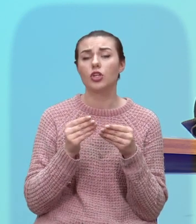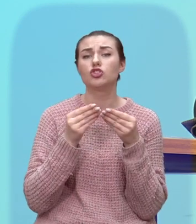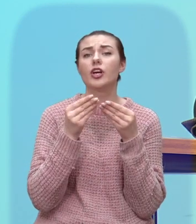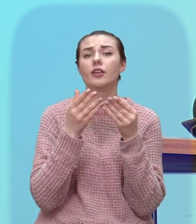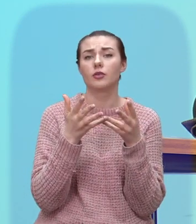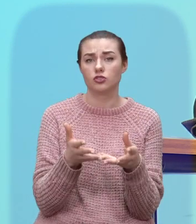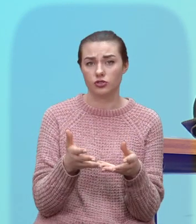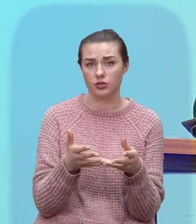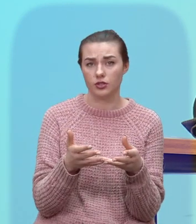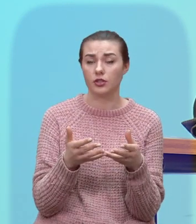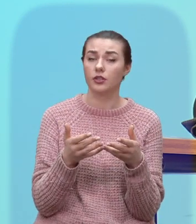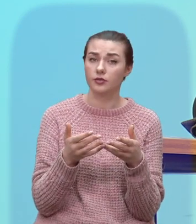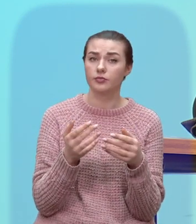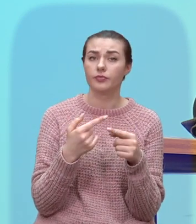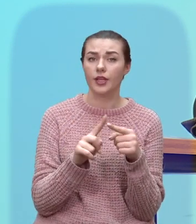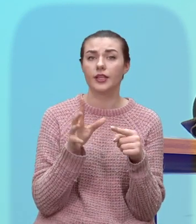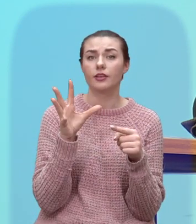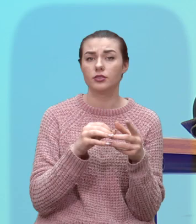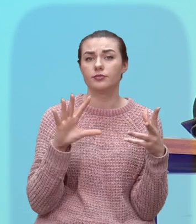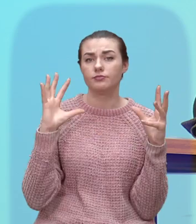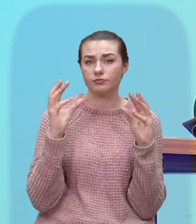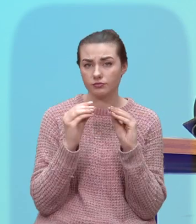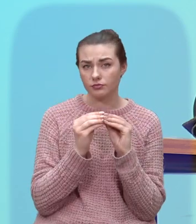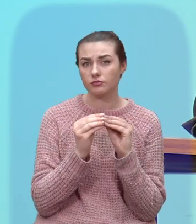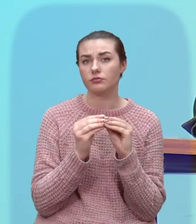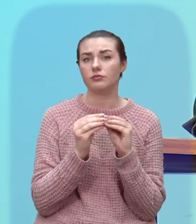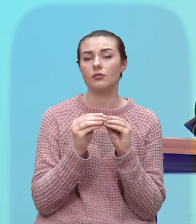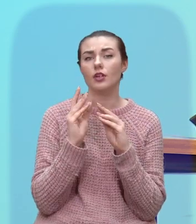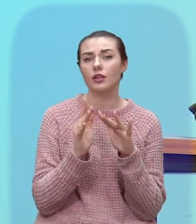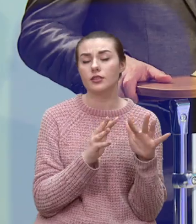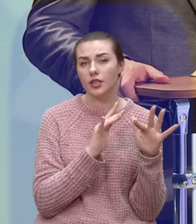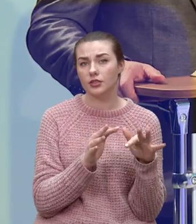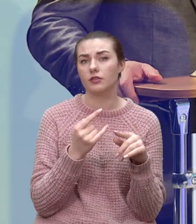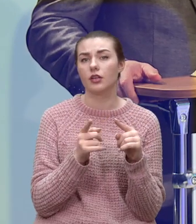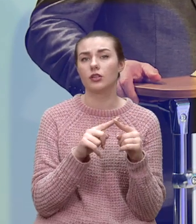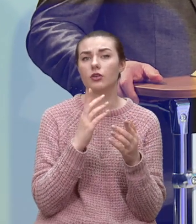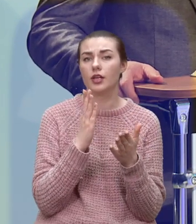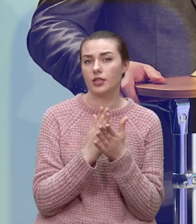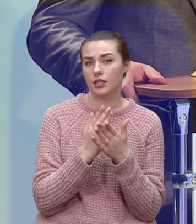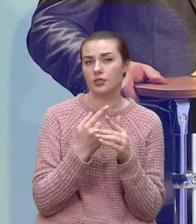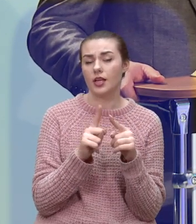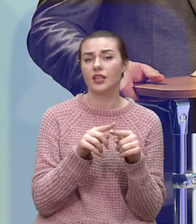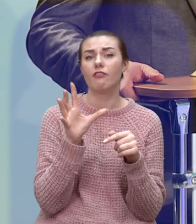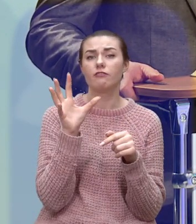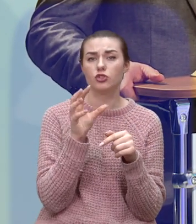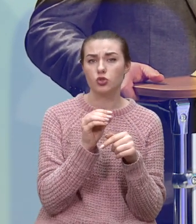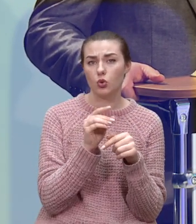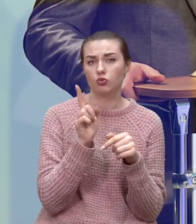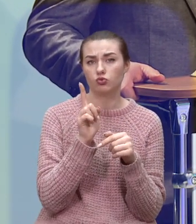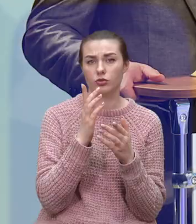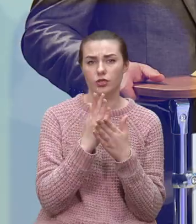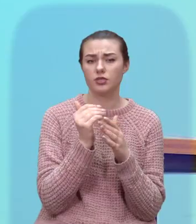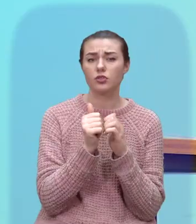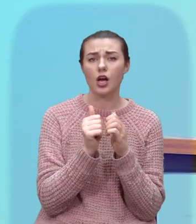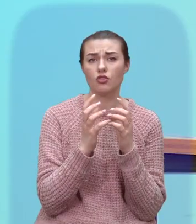только жертвоприношения да это вся сожалению это все заждались